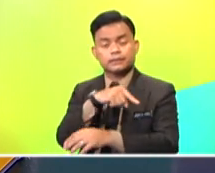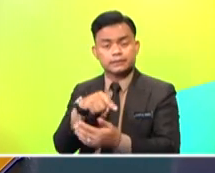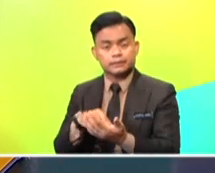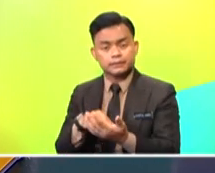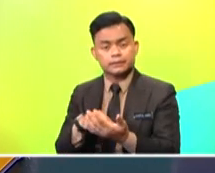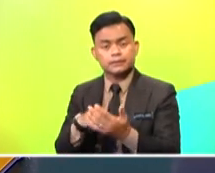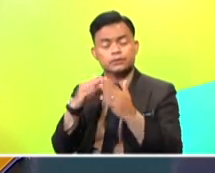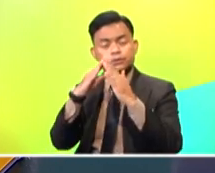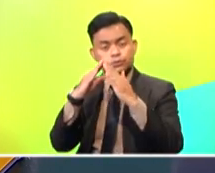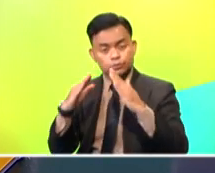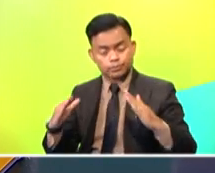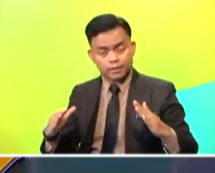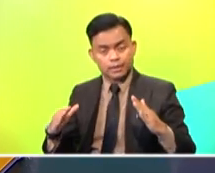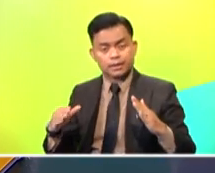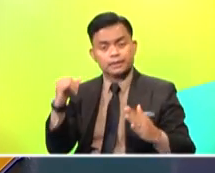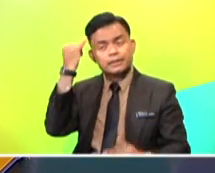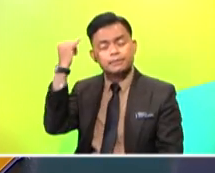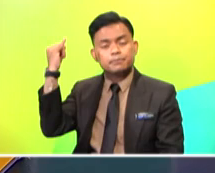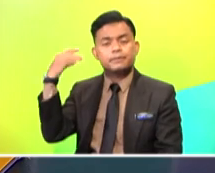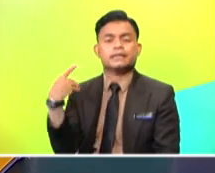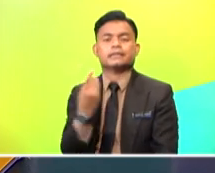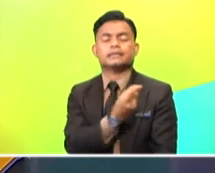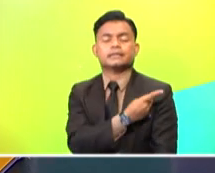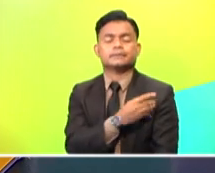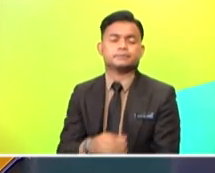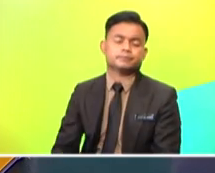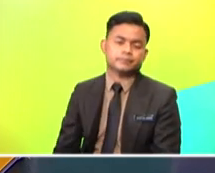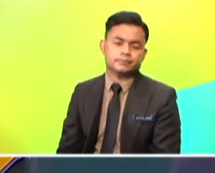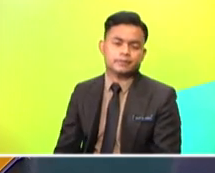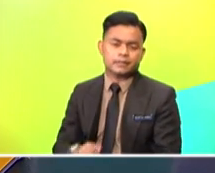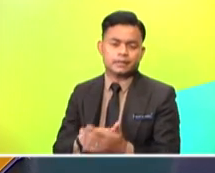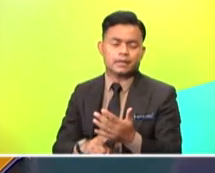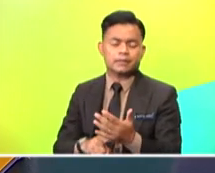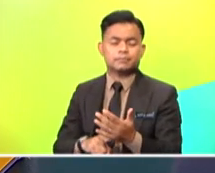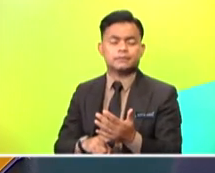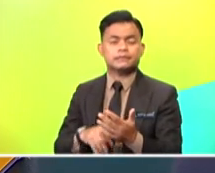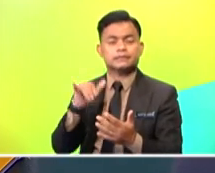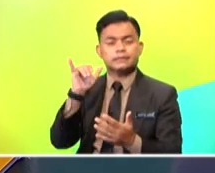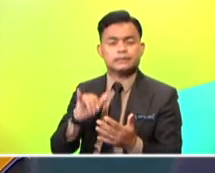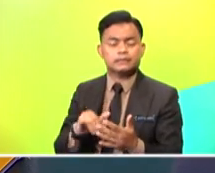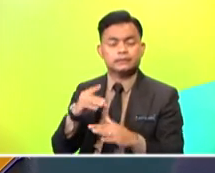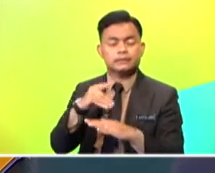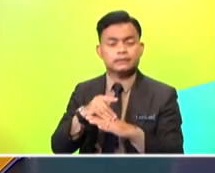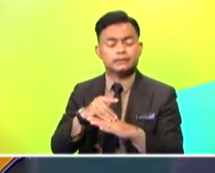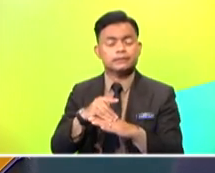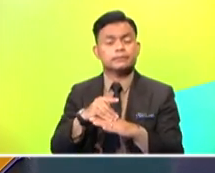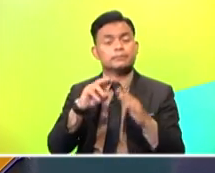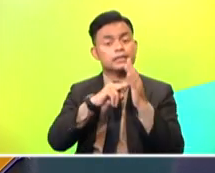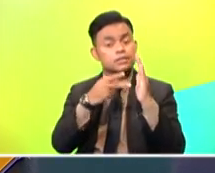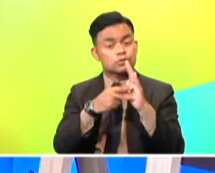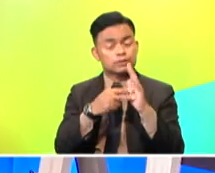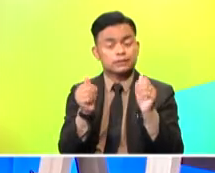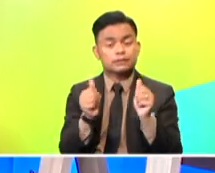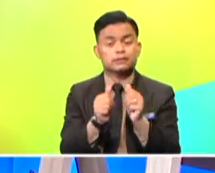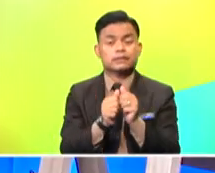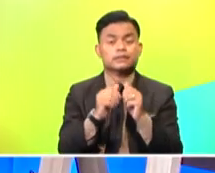adalah rumah di tepi sungai. Dan mungkin cikgu boleh ceritakan definisi rumah itu sendiri, cikgu. Apa maksud rumah? Sebenarnya, rumah ialah